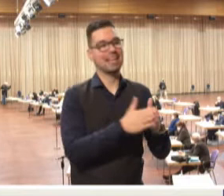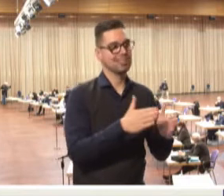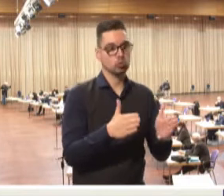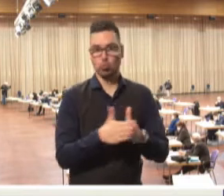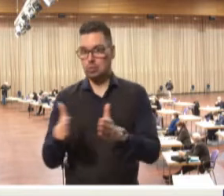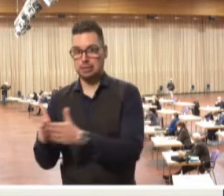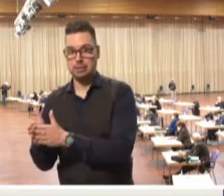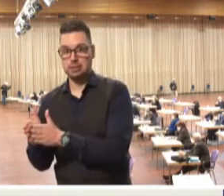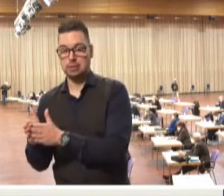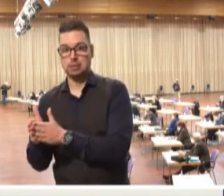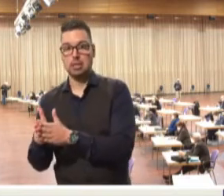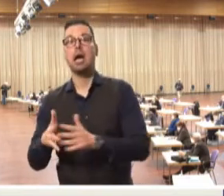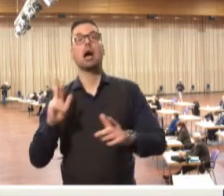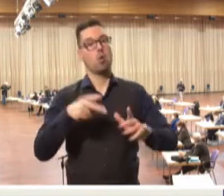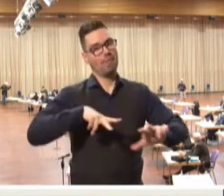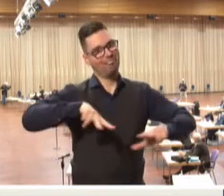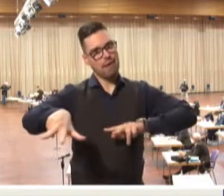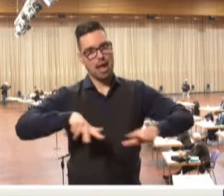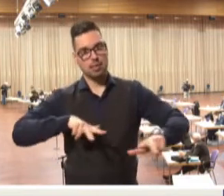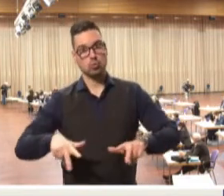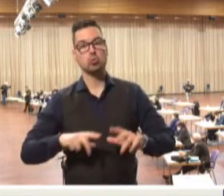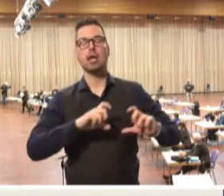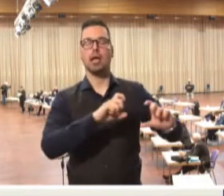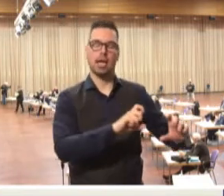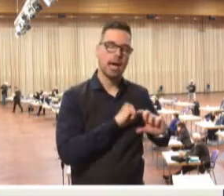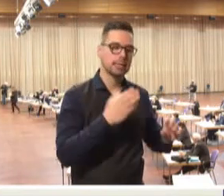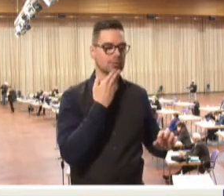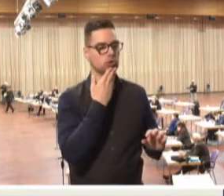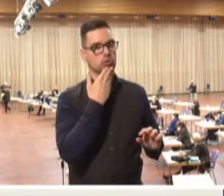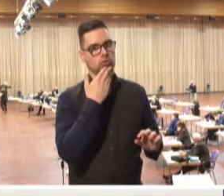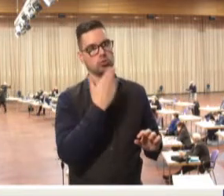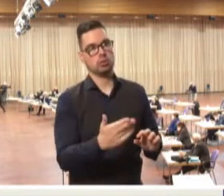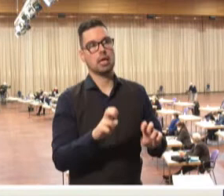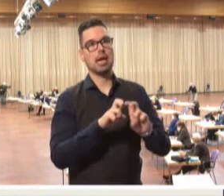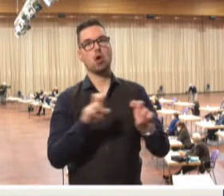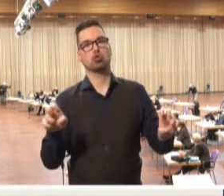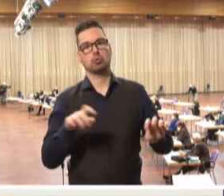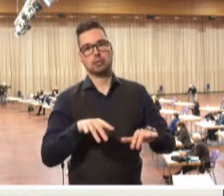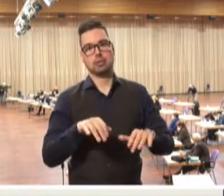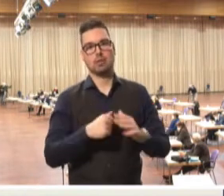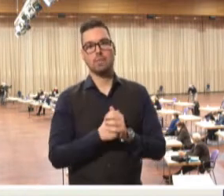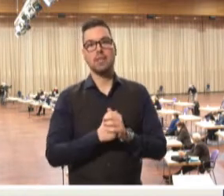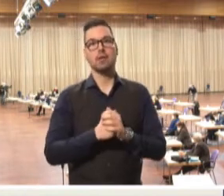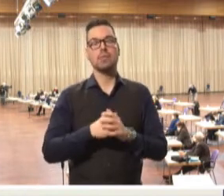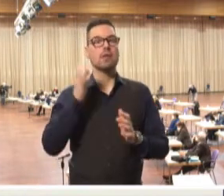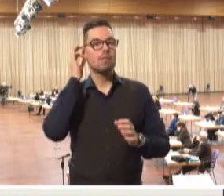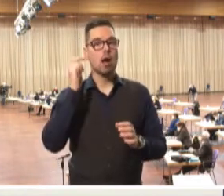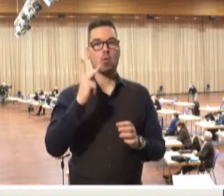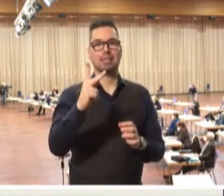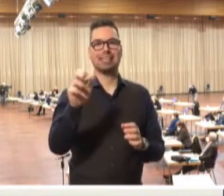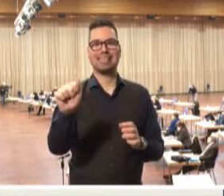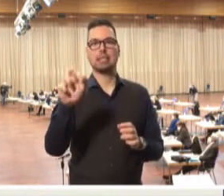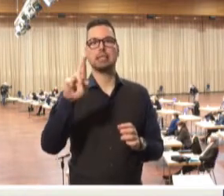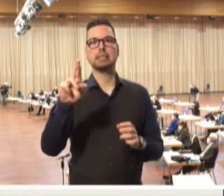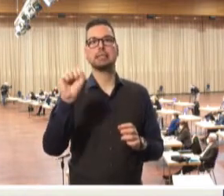Fraktionen, insbesondere der Verwaltung. Und ganz herzlichen Dank möchte ich auch an die Ausschusssekretärin Frau Ellen Kaas von dieser Stelle